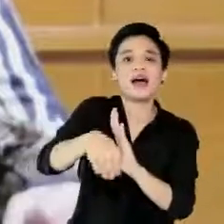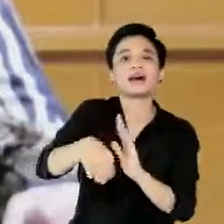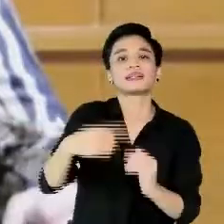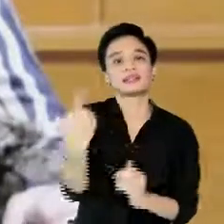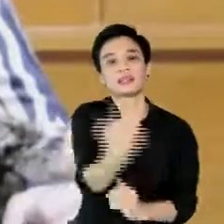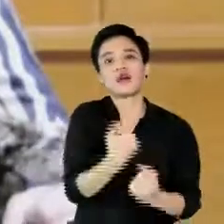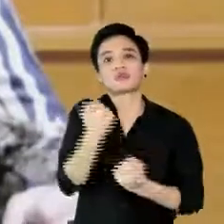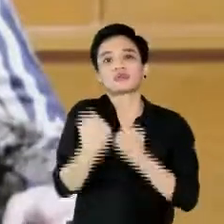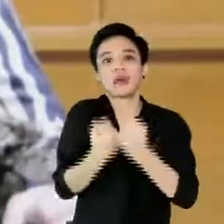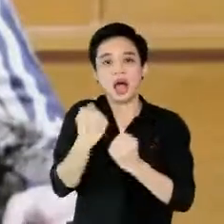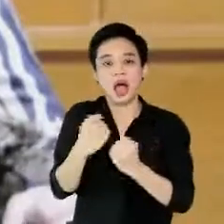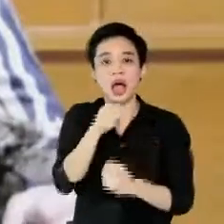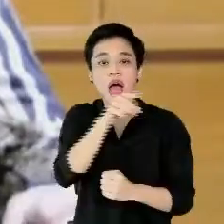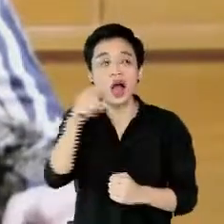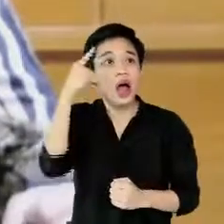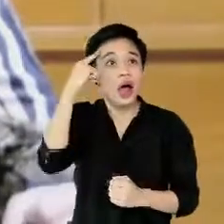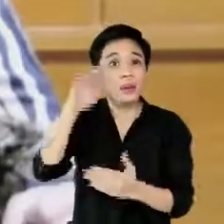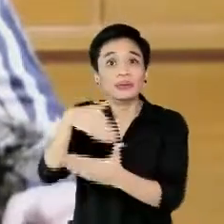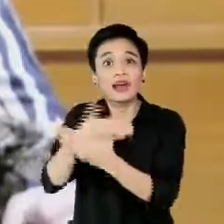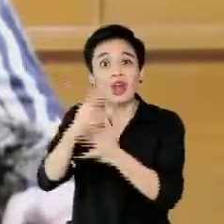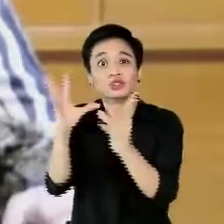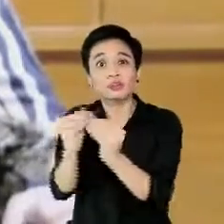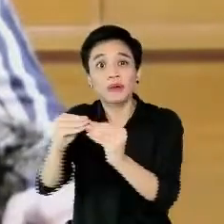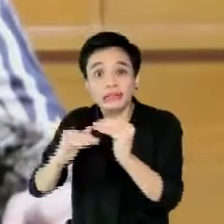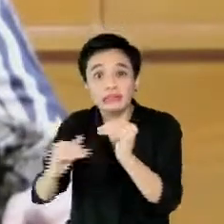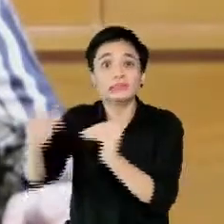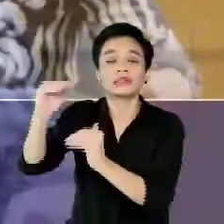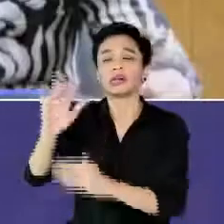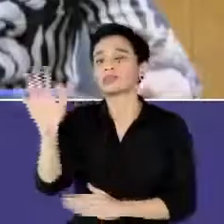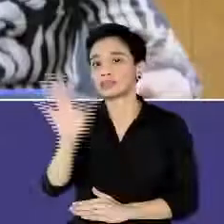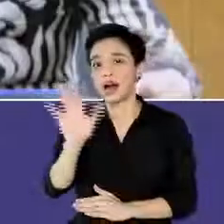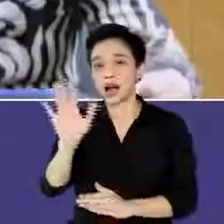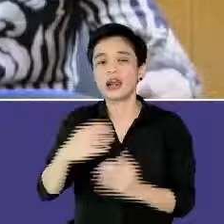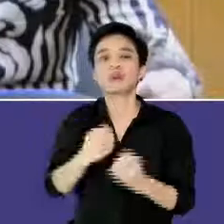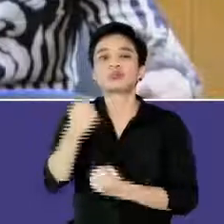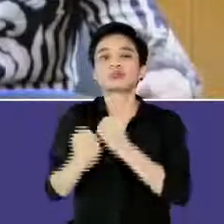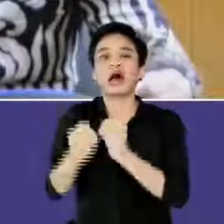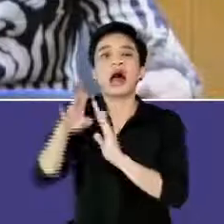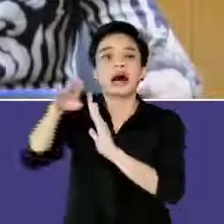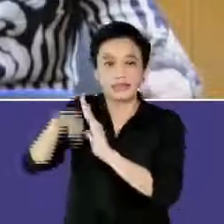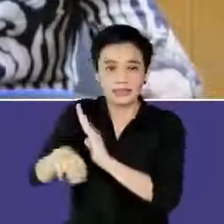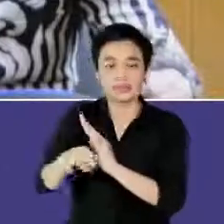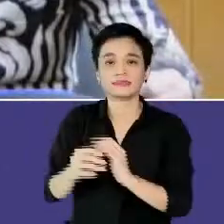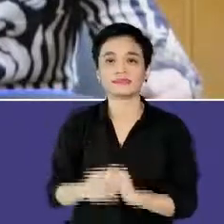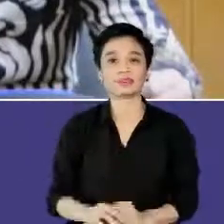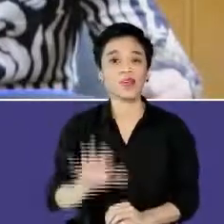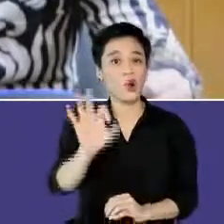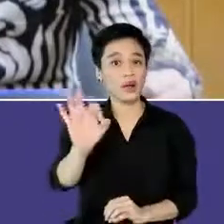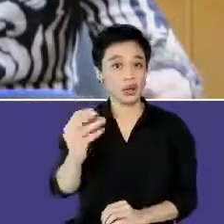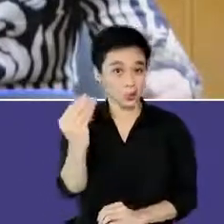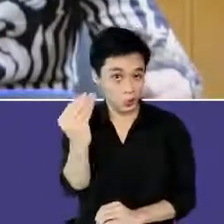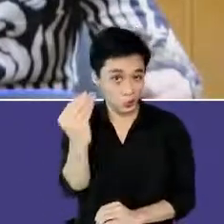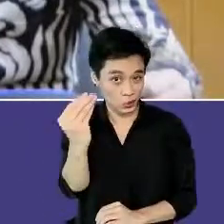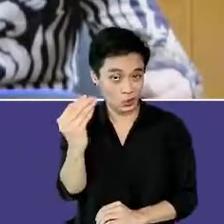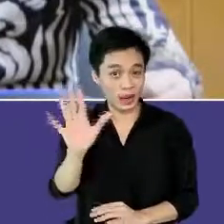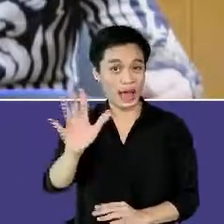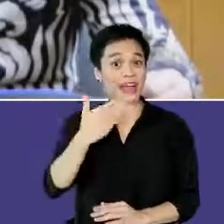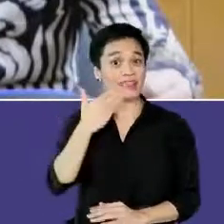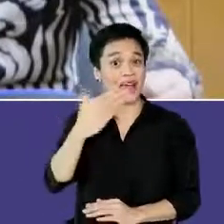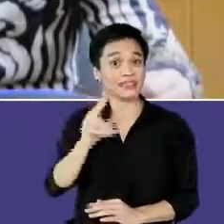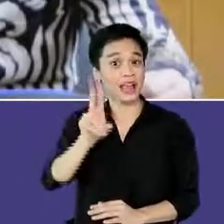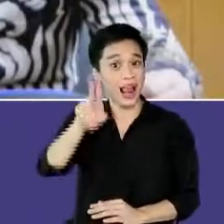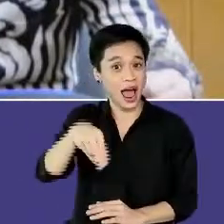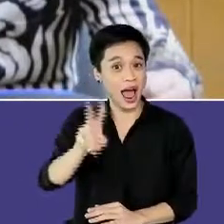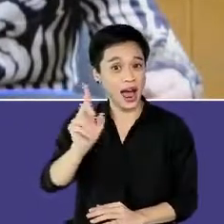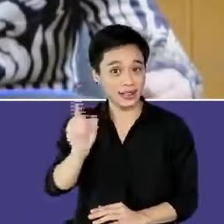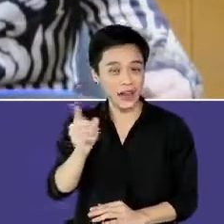Kemudian korban jiwa meningkat Oke Baik masa IMEI ketawa dulu ya nanti masih ada pertanyaan kita selanjutnya dan